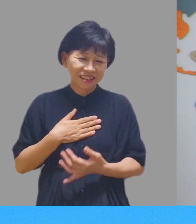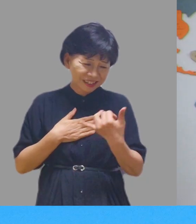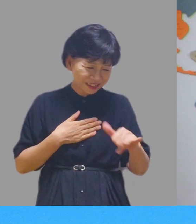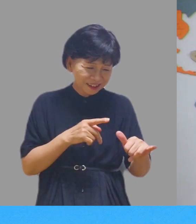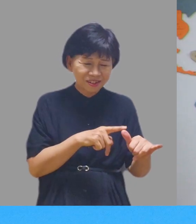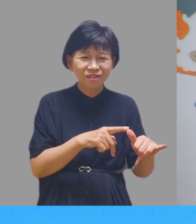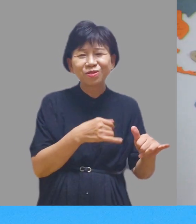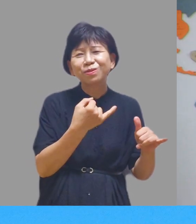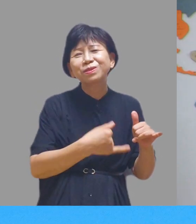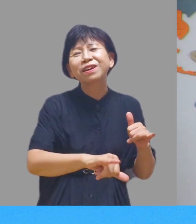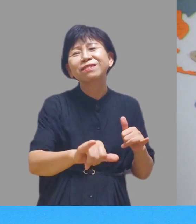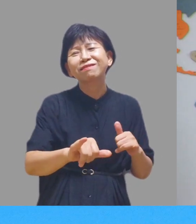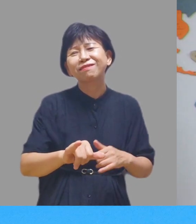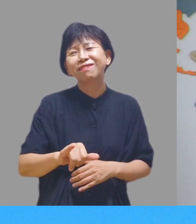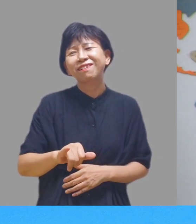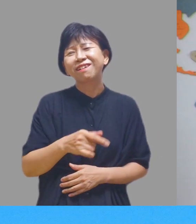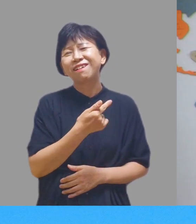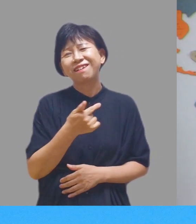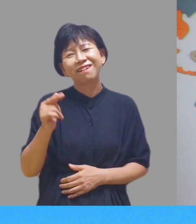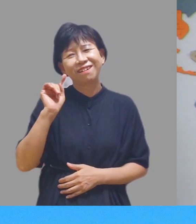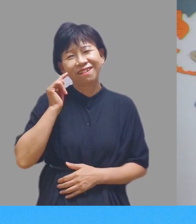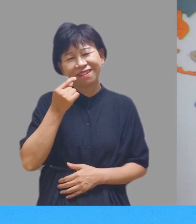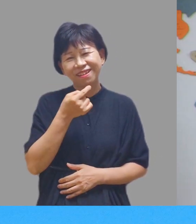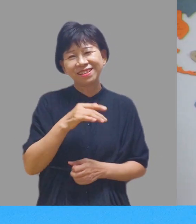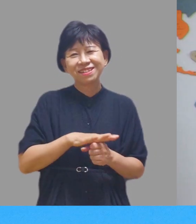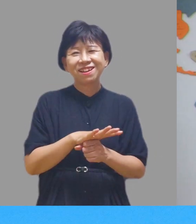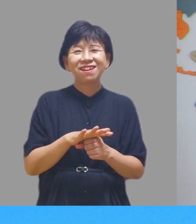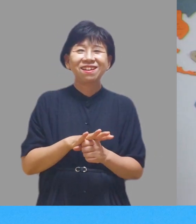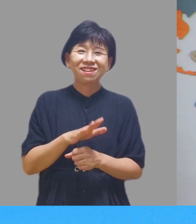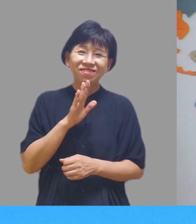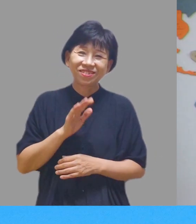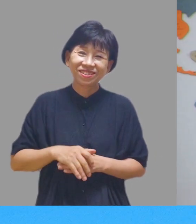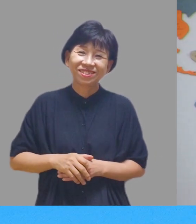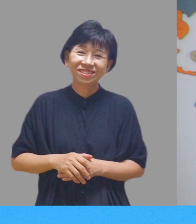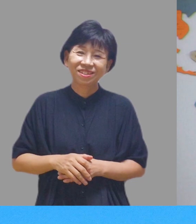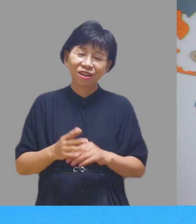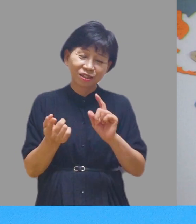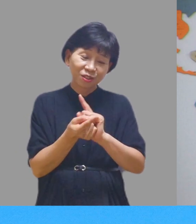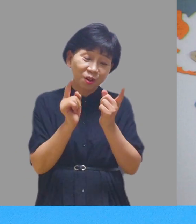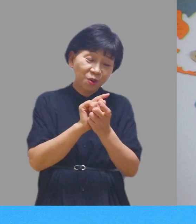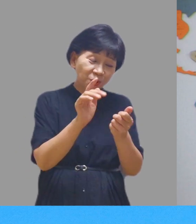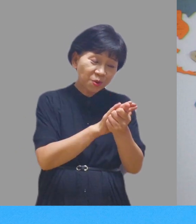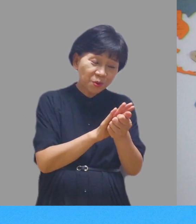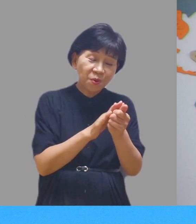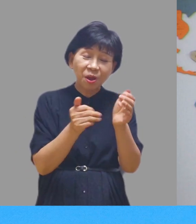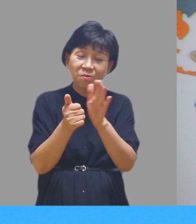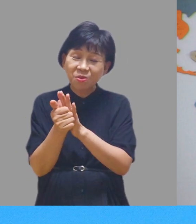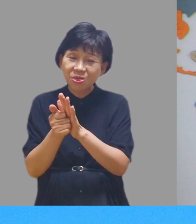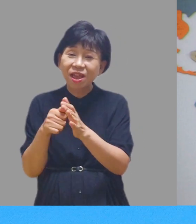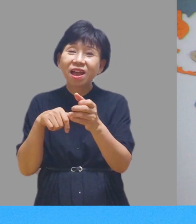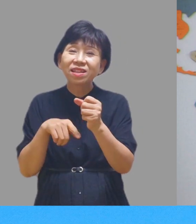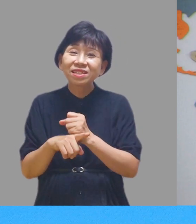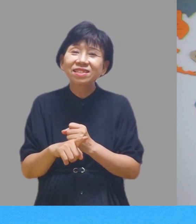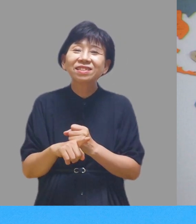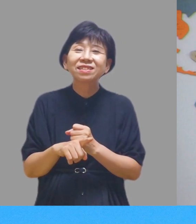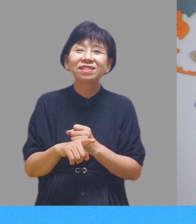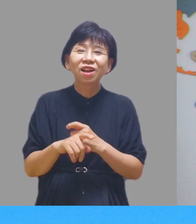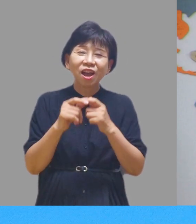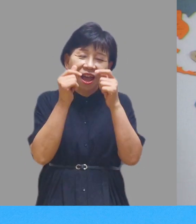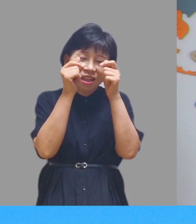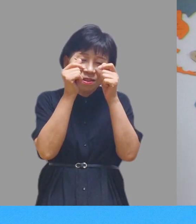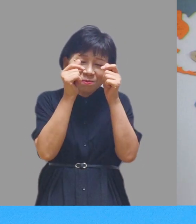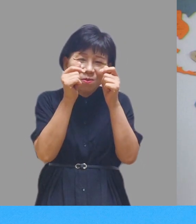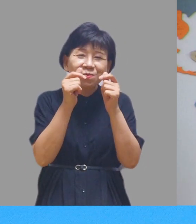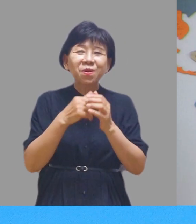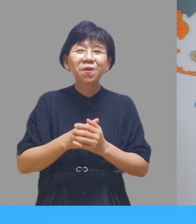거잖아요. 얼마나 이쁘고 사랑스러워. 여러분, 서로 돌아본다라고 하는 것은 그 눈빛이 있는